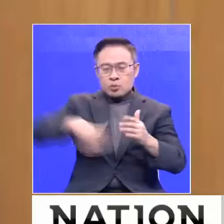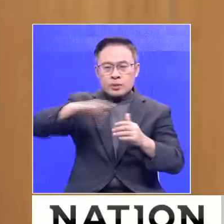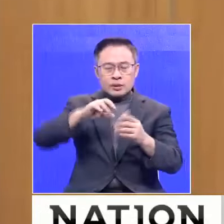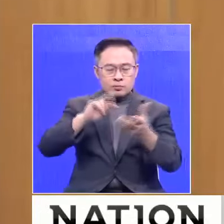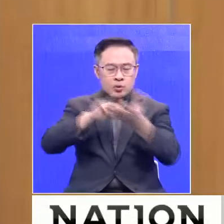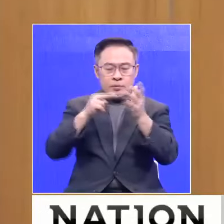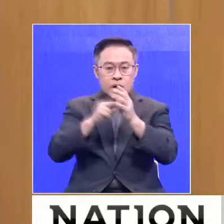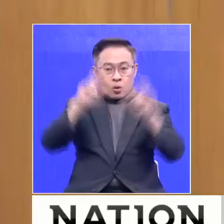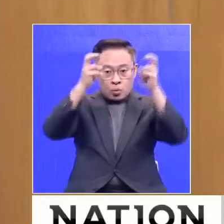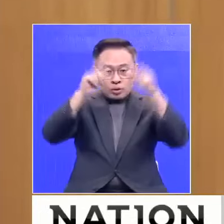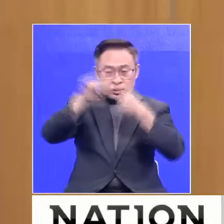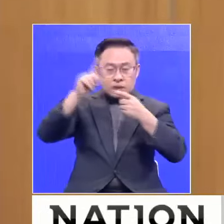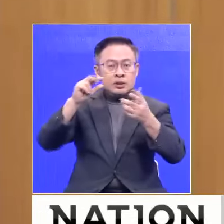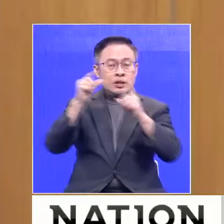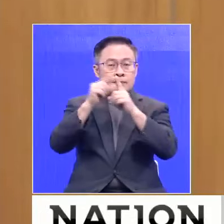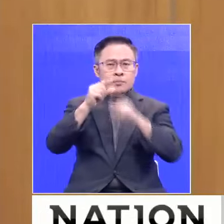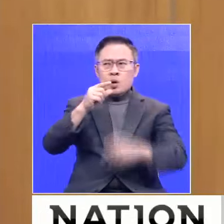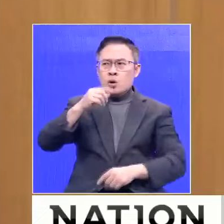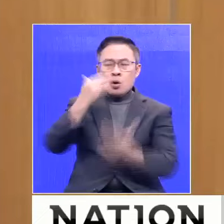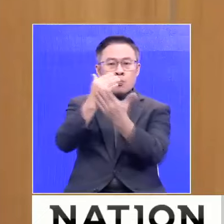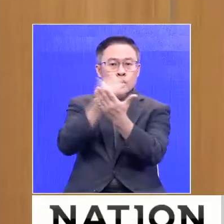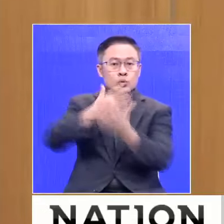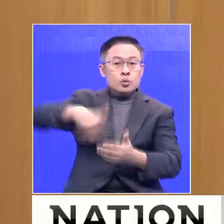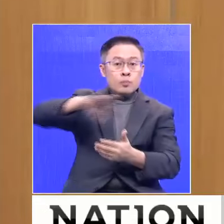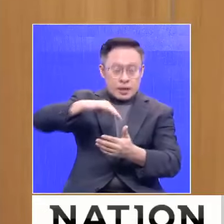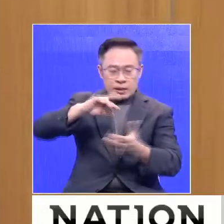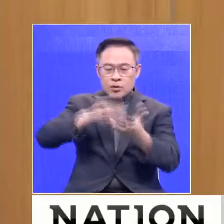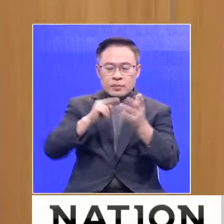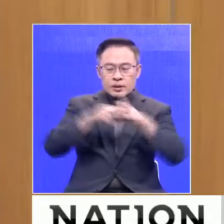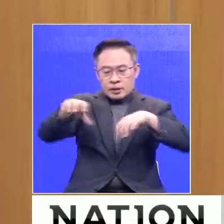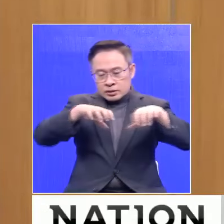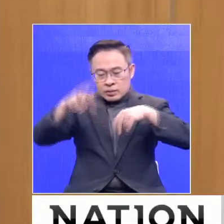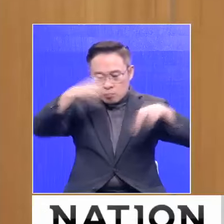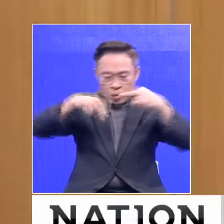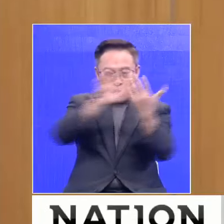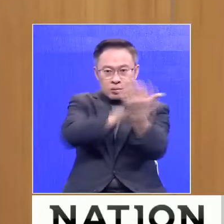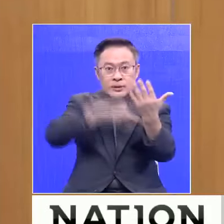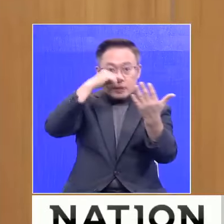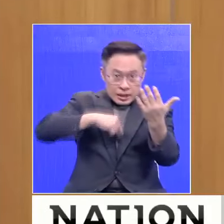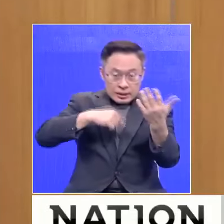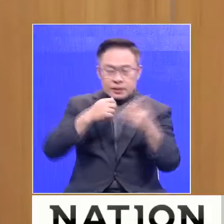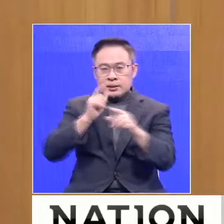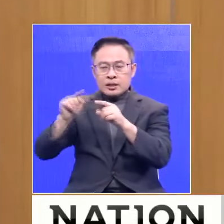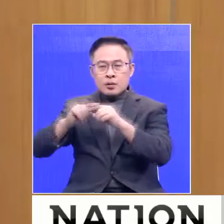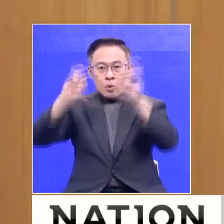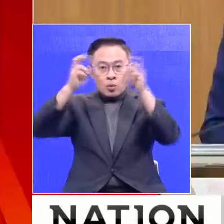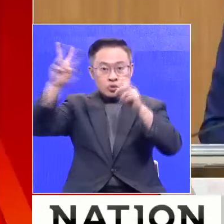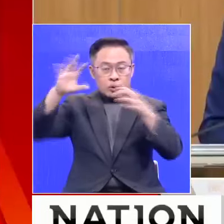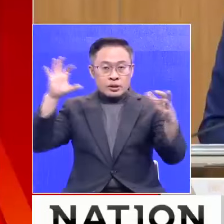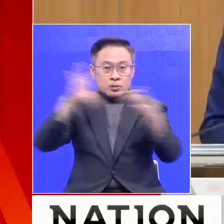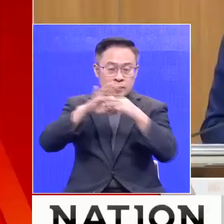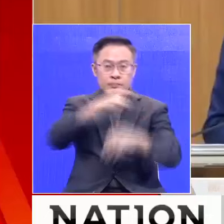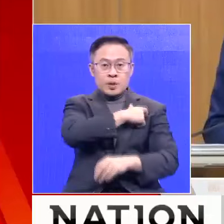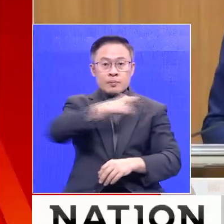แล้วก็หมดของพระมหากษัตริย์มันเป็นความละเอียดอ่อนค่อนข้างเยอะถ้าจำได้สว.หลายท่านตอนที่จะมีการโหว